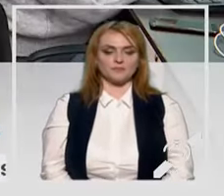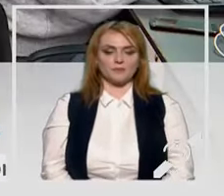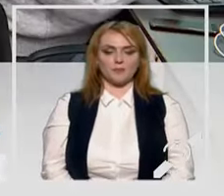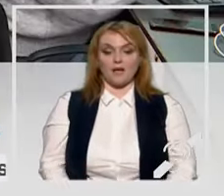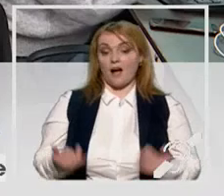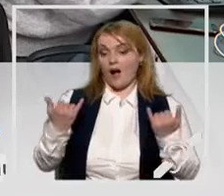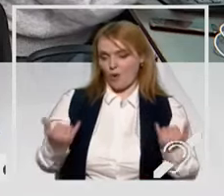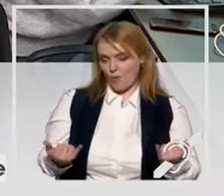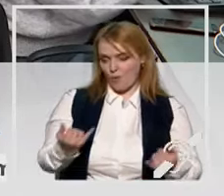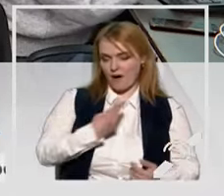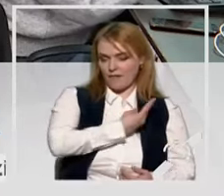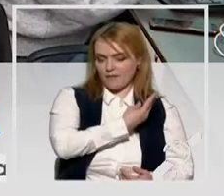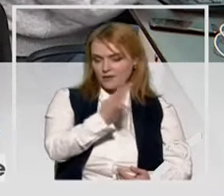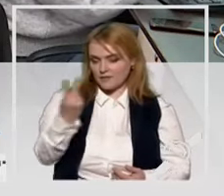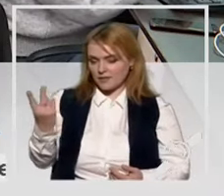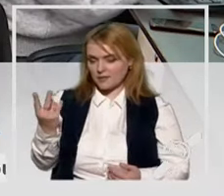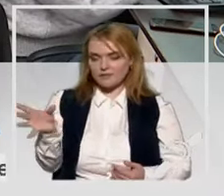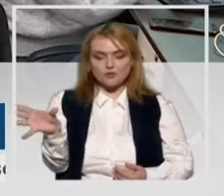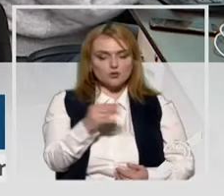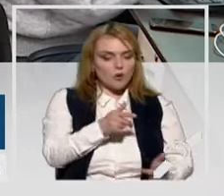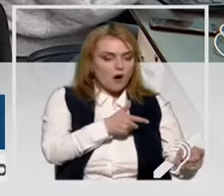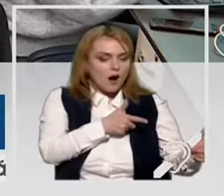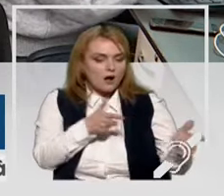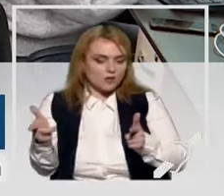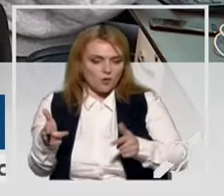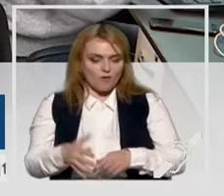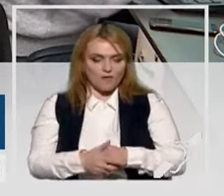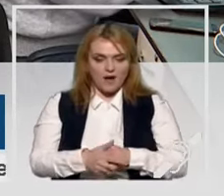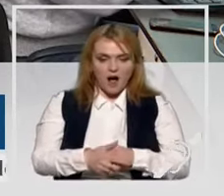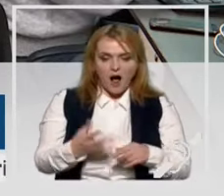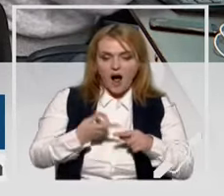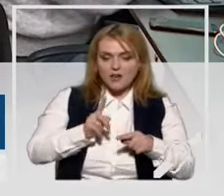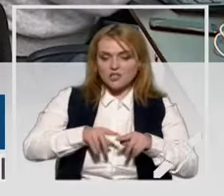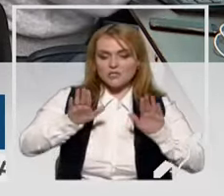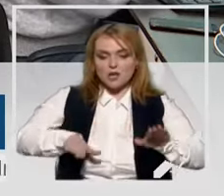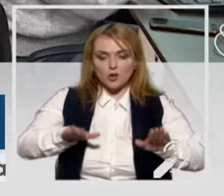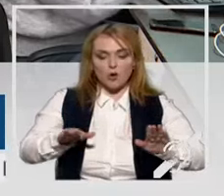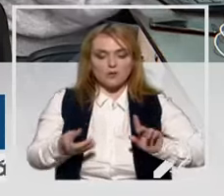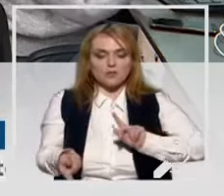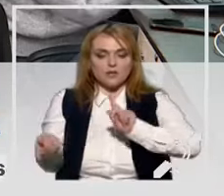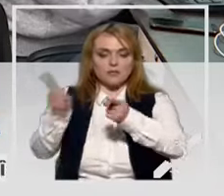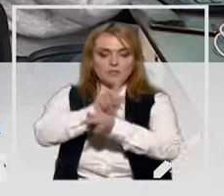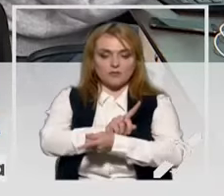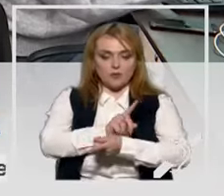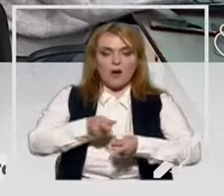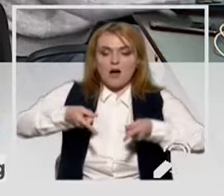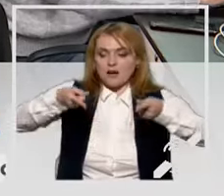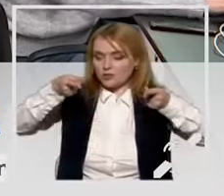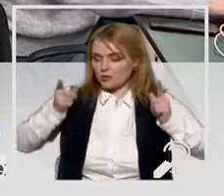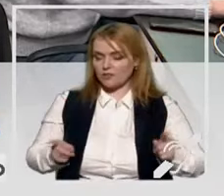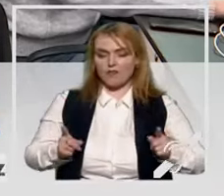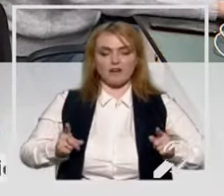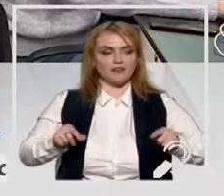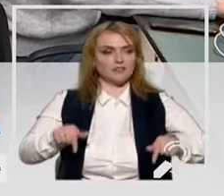Acum vedeți că totul este gata, iar acest spațiu a prins viață și s-a transformat într-o adevărată redacție